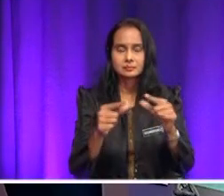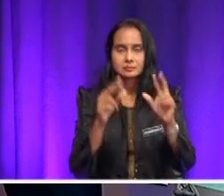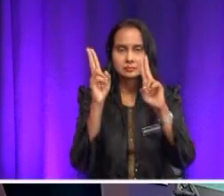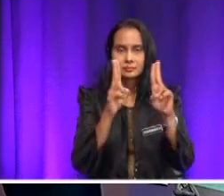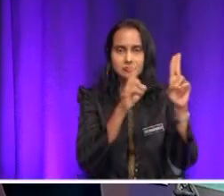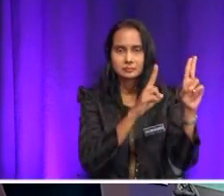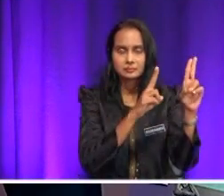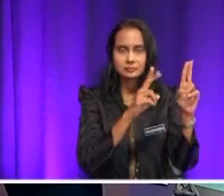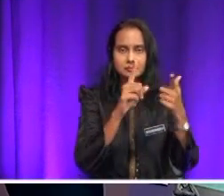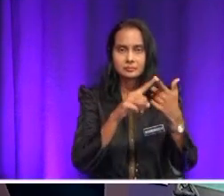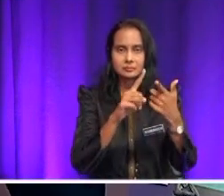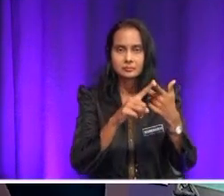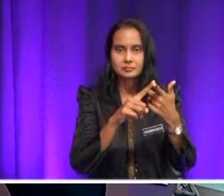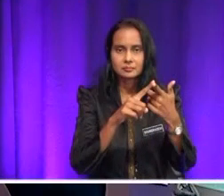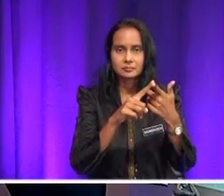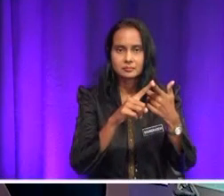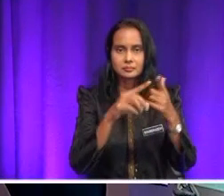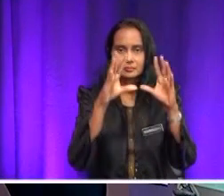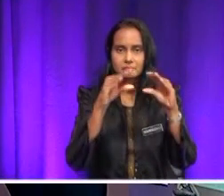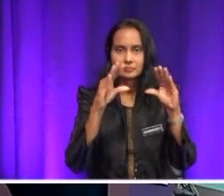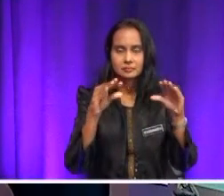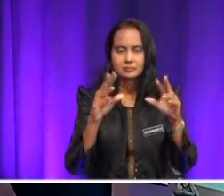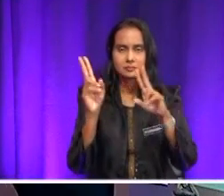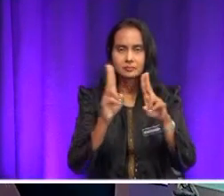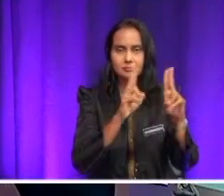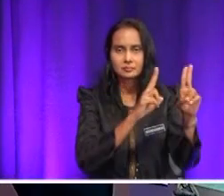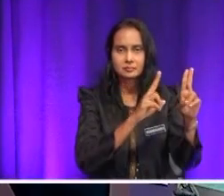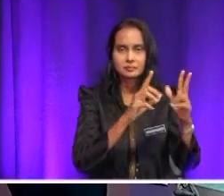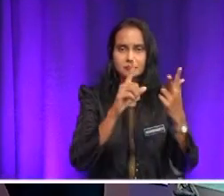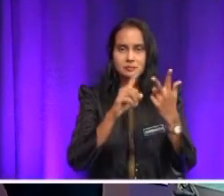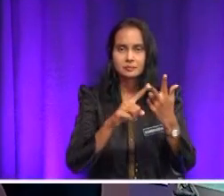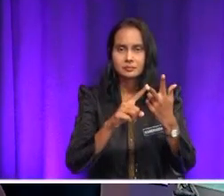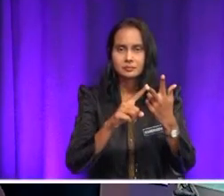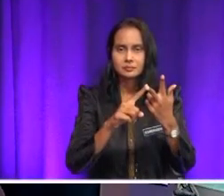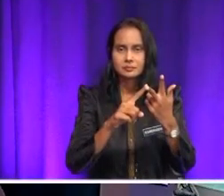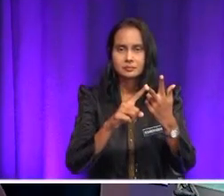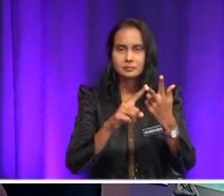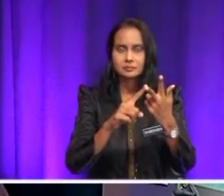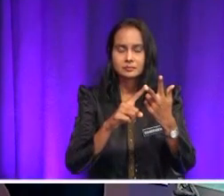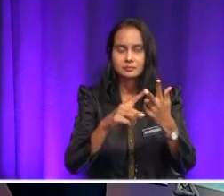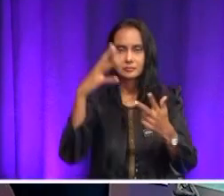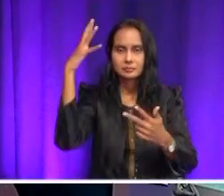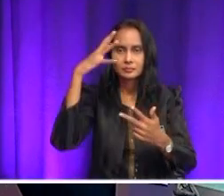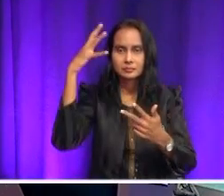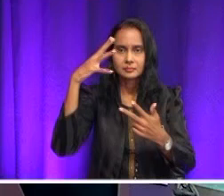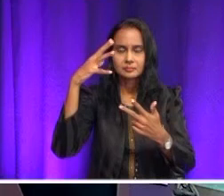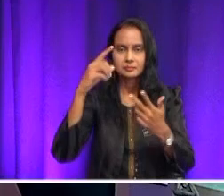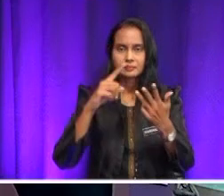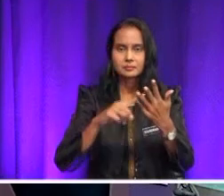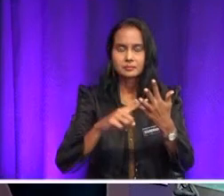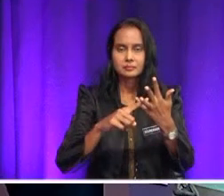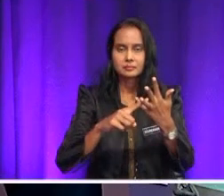yang keduanya adalah kelembaban udara dan yang ketiganya adalah keamanan cahaya dan yang